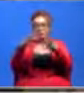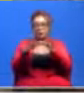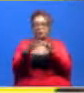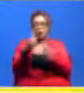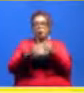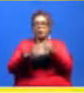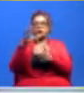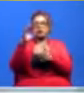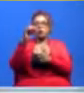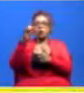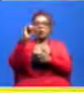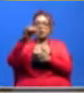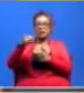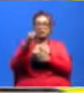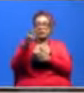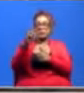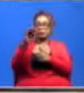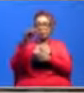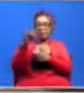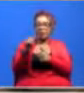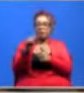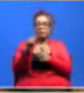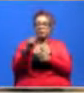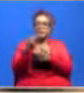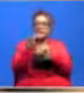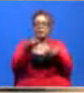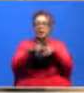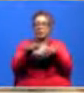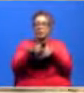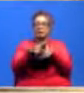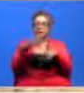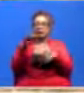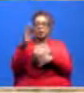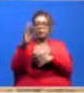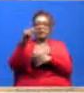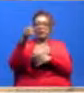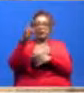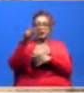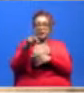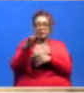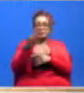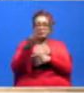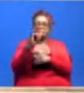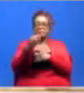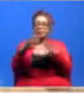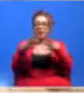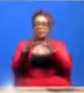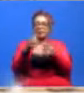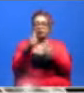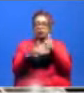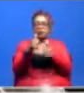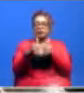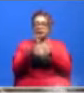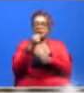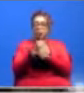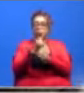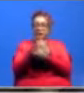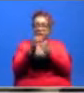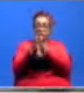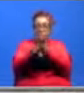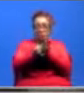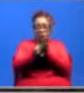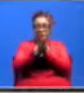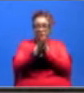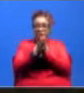Collins Kipchumba Ngetich, kakake mbunge wa Aldai Marian Keitany, ni moja ya kampuni ndani ya ushirikiano ambao